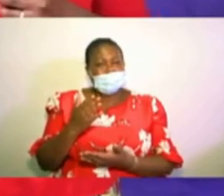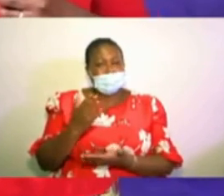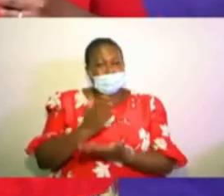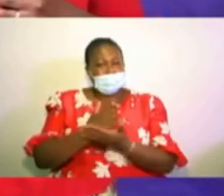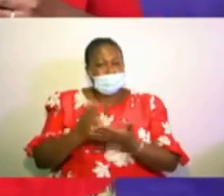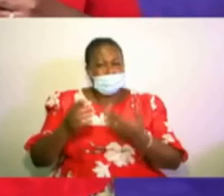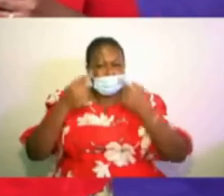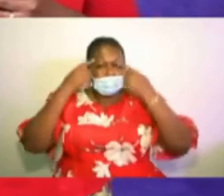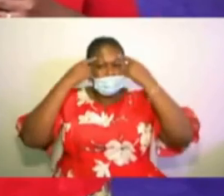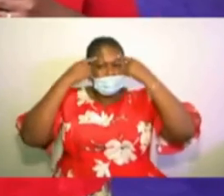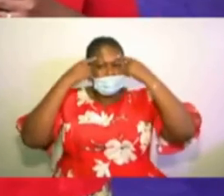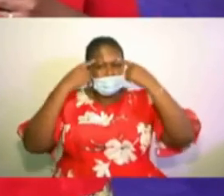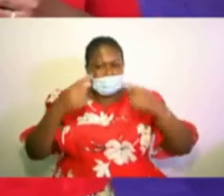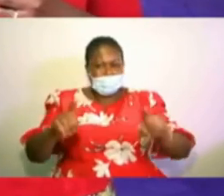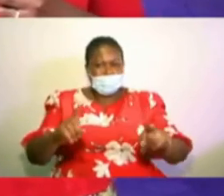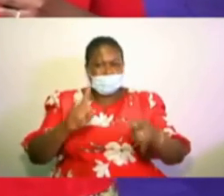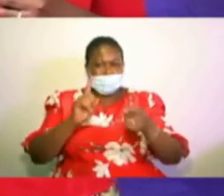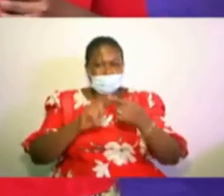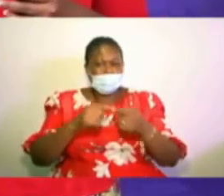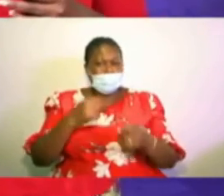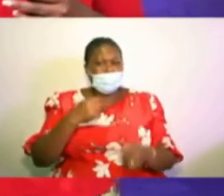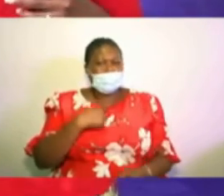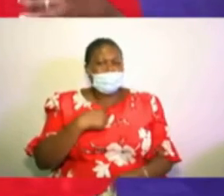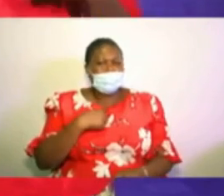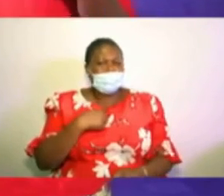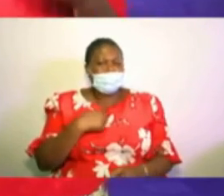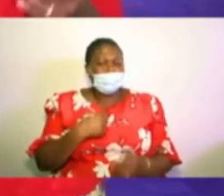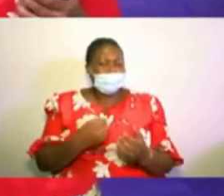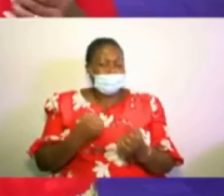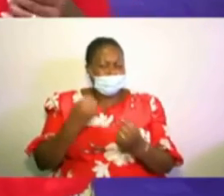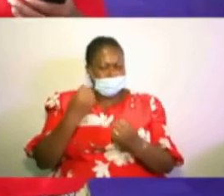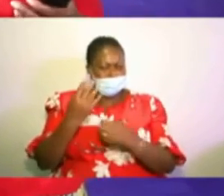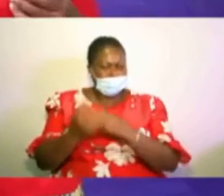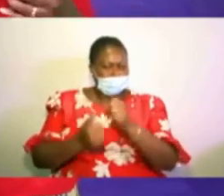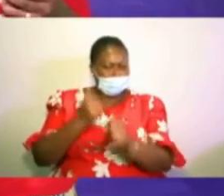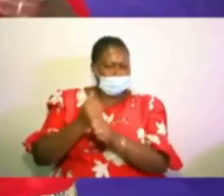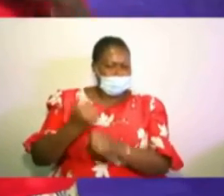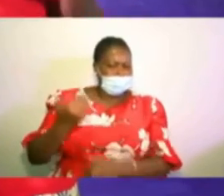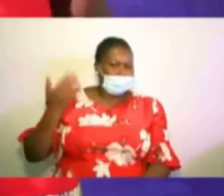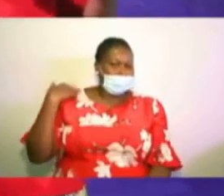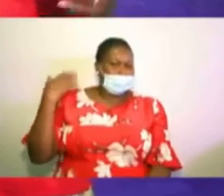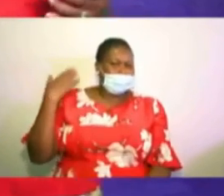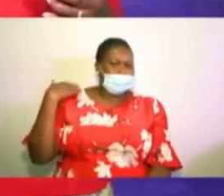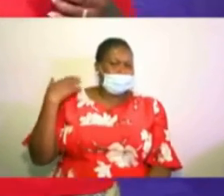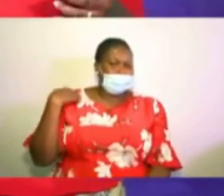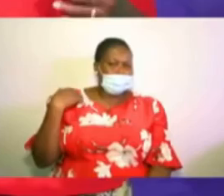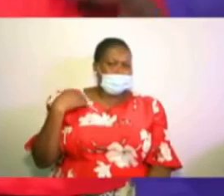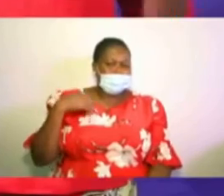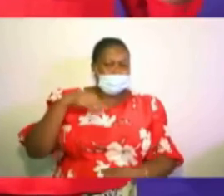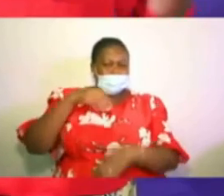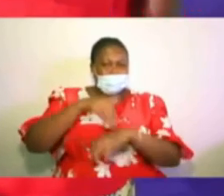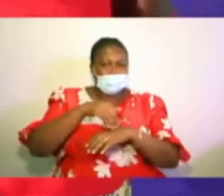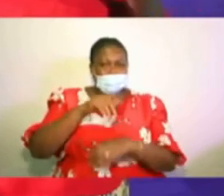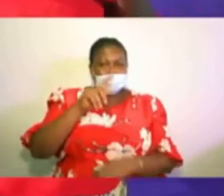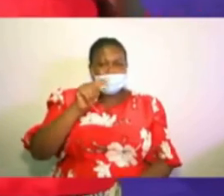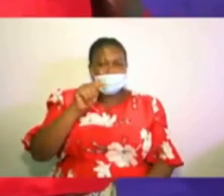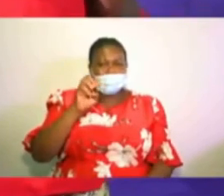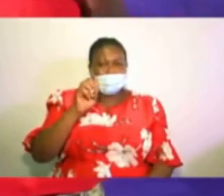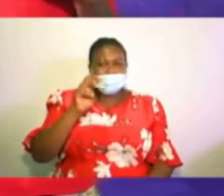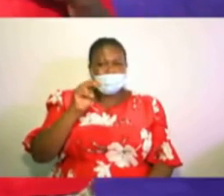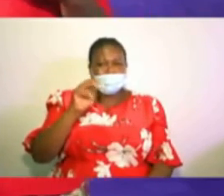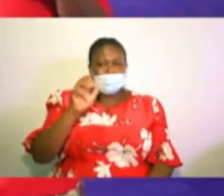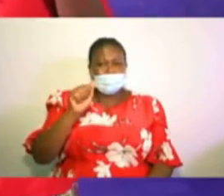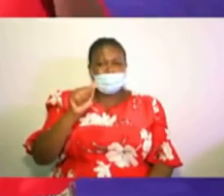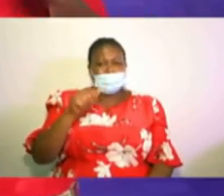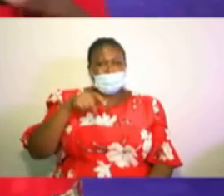some years back when I was at Tema PIWC. Et donc j'ai partagé quelque chose qui m'est arrivé il y a quelques années